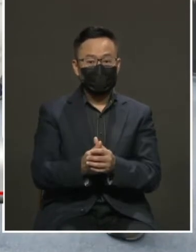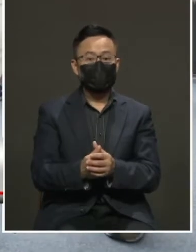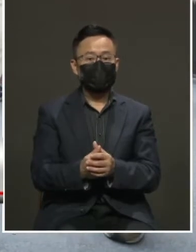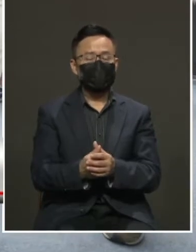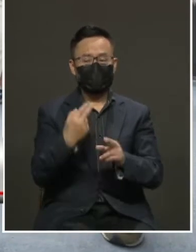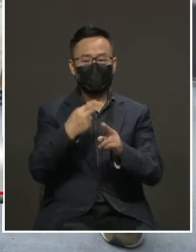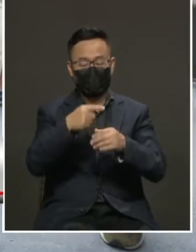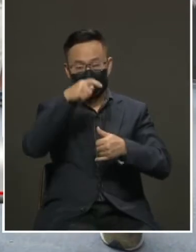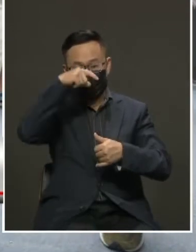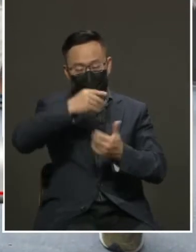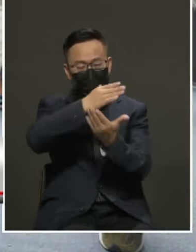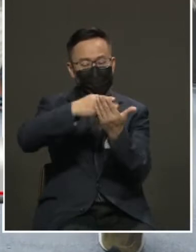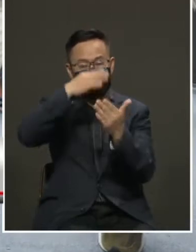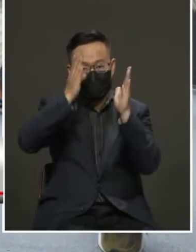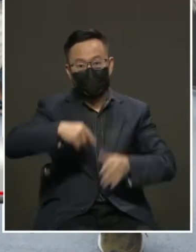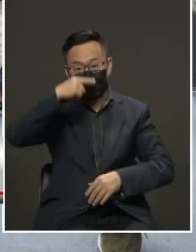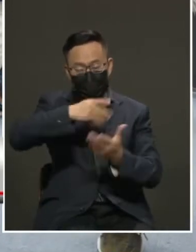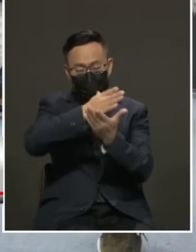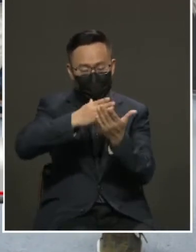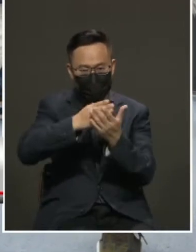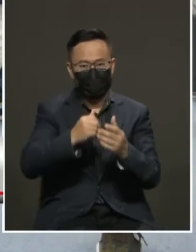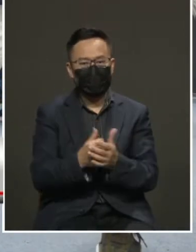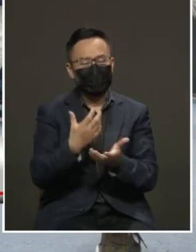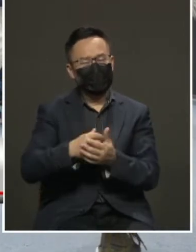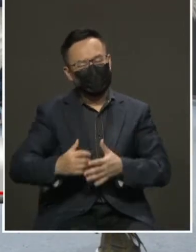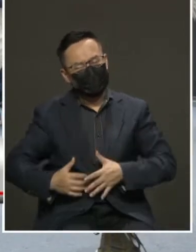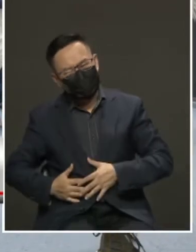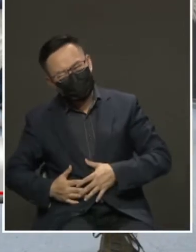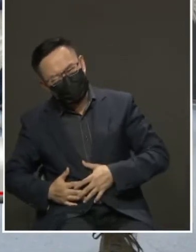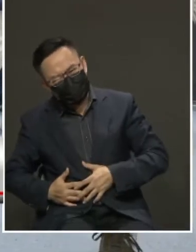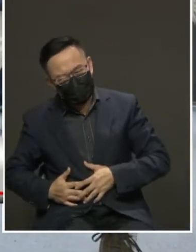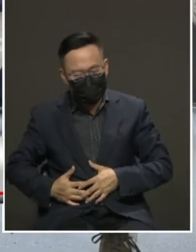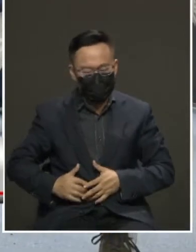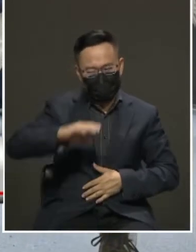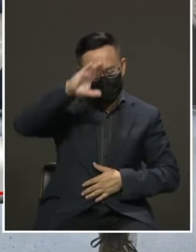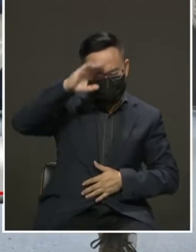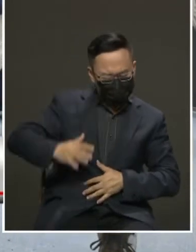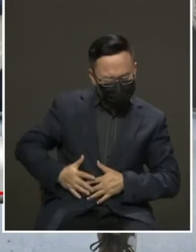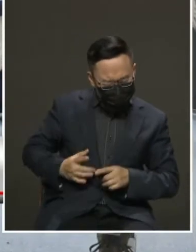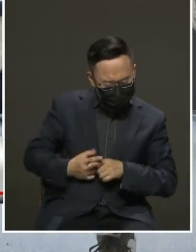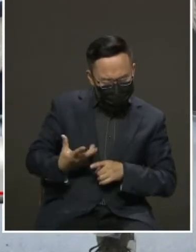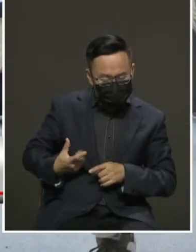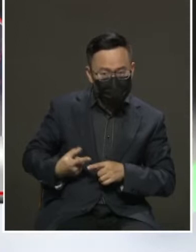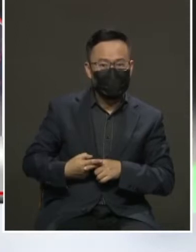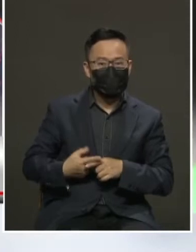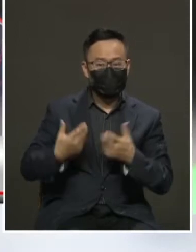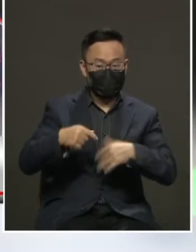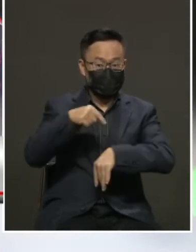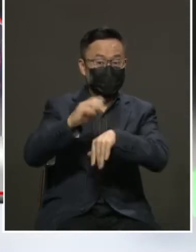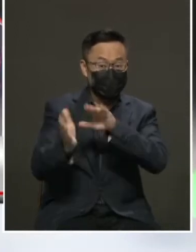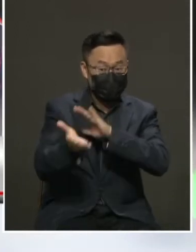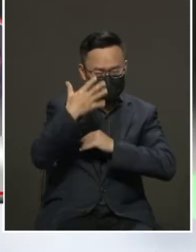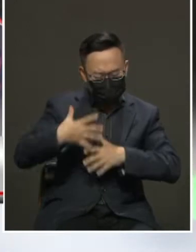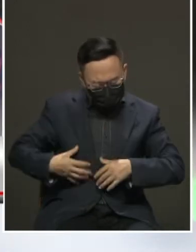านเดอร์อัลบอนเนี่ยเขามีอาการปวดท้องก่อนตอนแรกทีมวิลเลียมส์เนี่ยออกแถลงการว่าอัลบอนมีปัญหาสุขภาพในช่วงเช้า